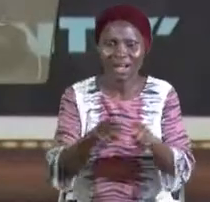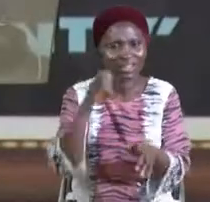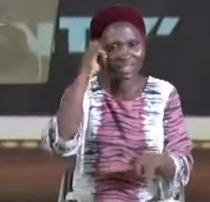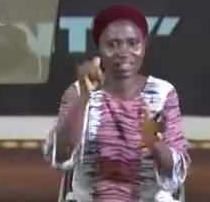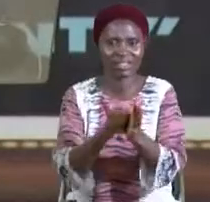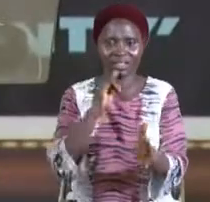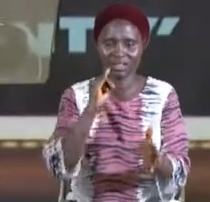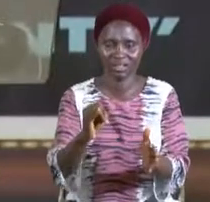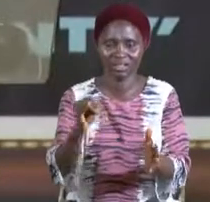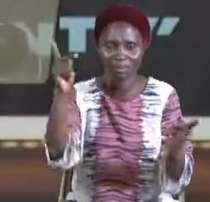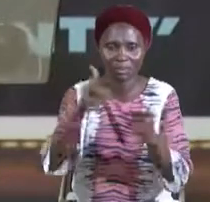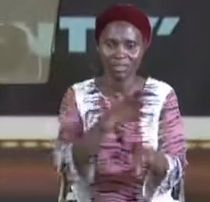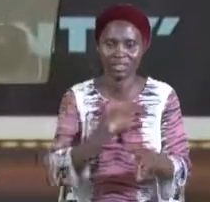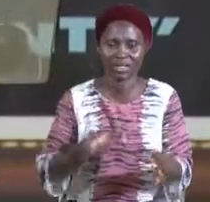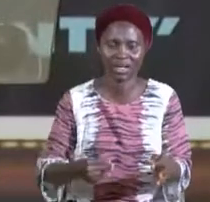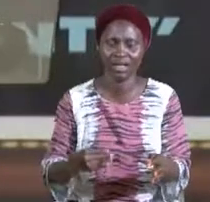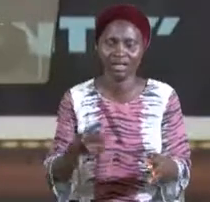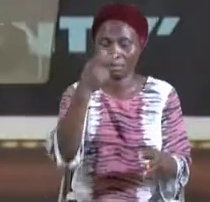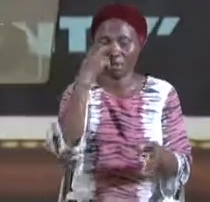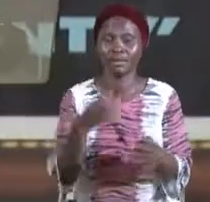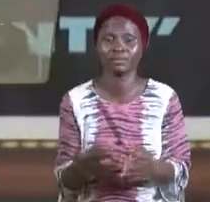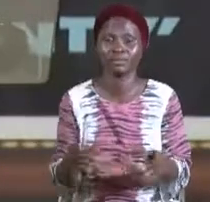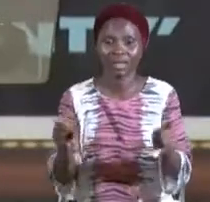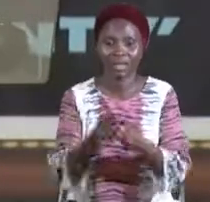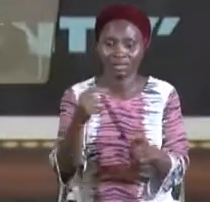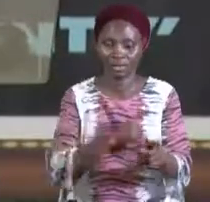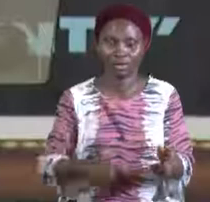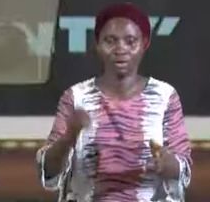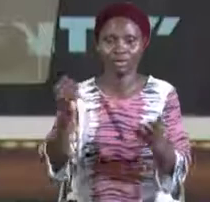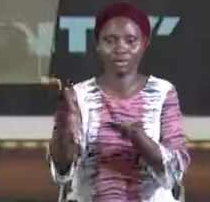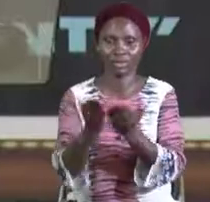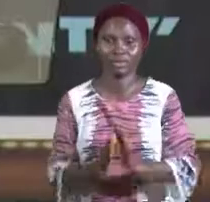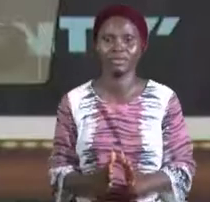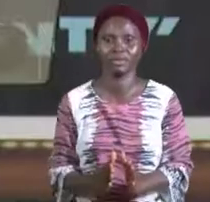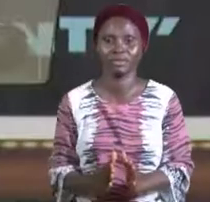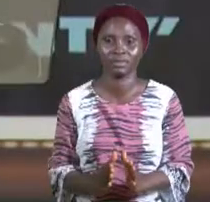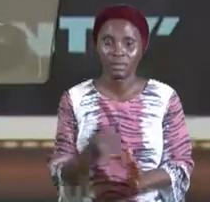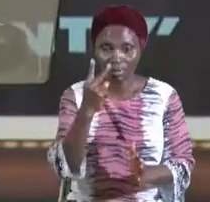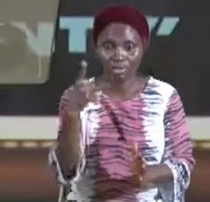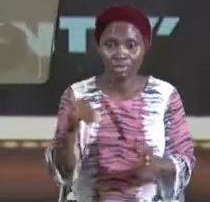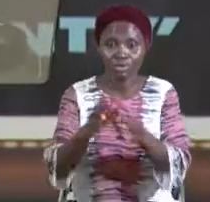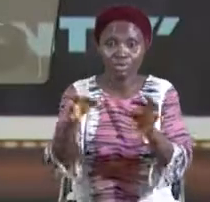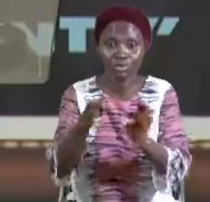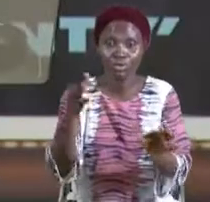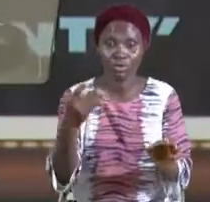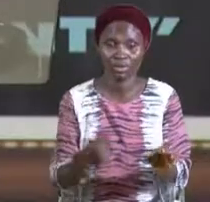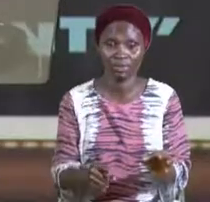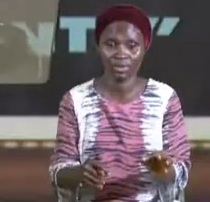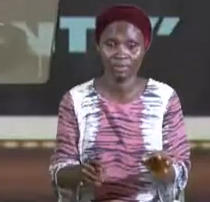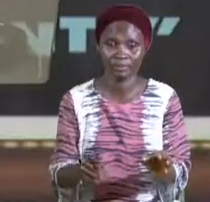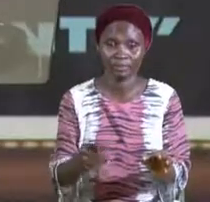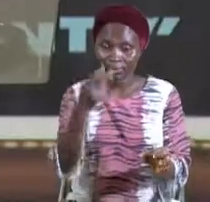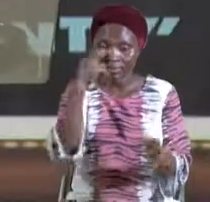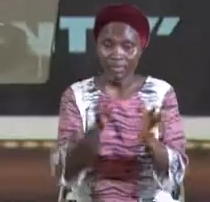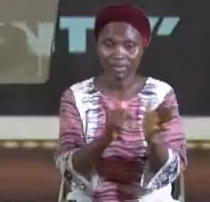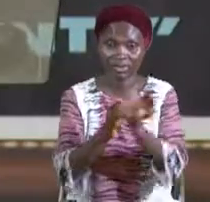Dieu? Aveugle comme le serviteur de l'Éternel. Vous voyez, l'histoire de l'aveugle que Jésus a